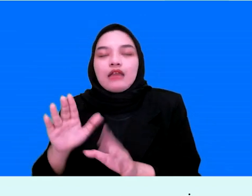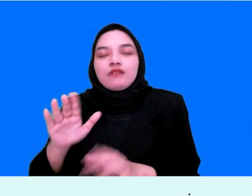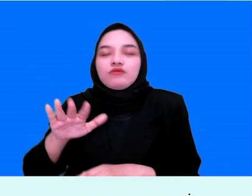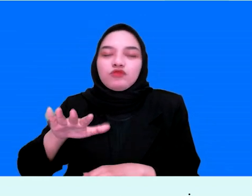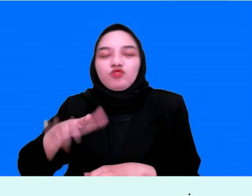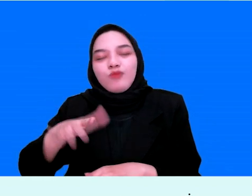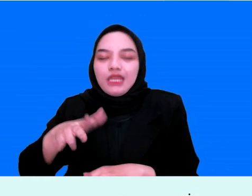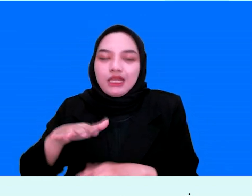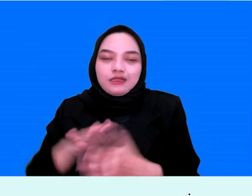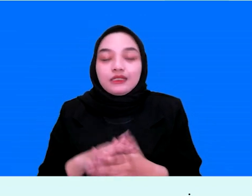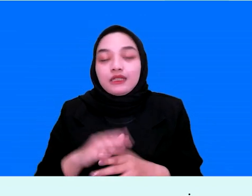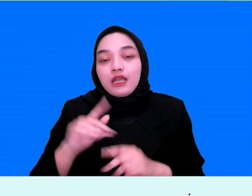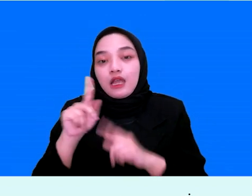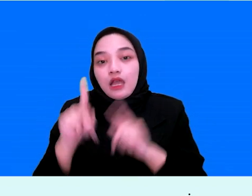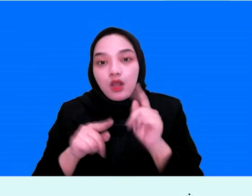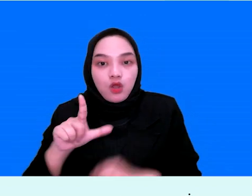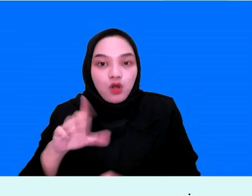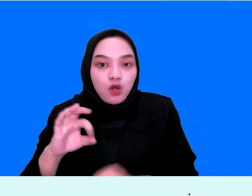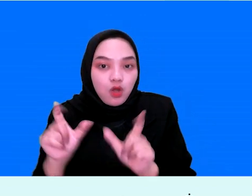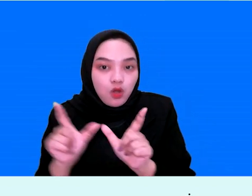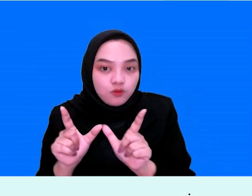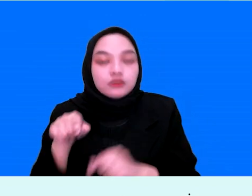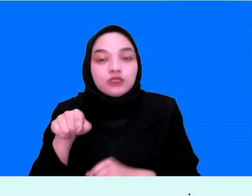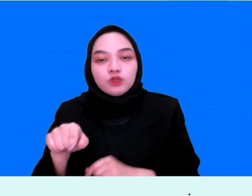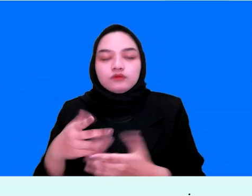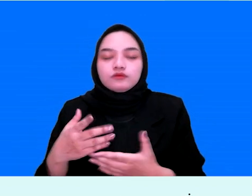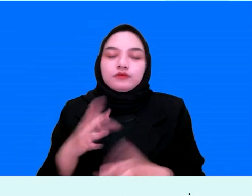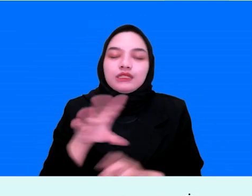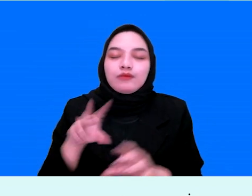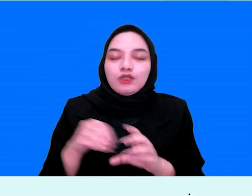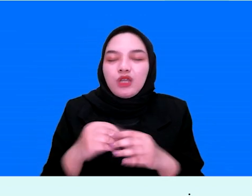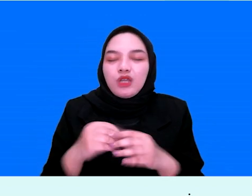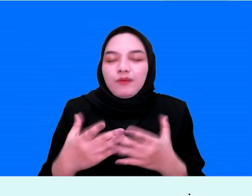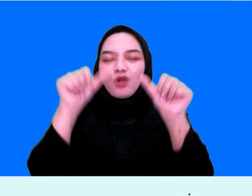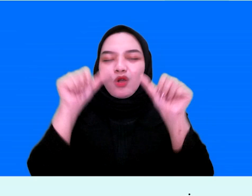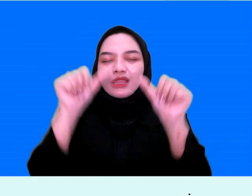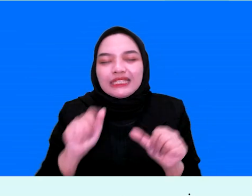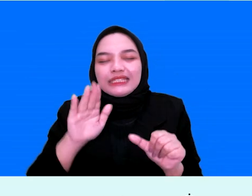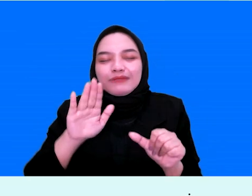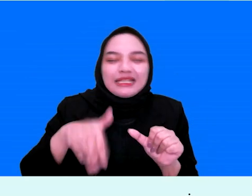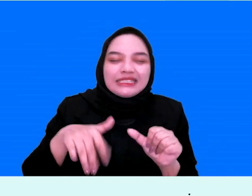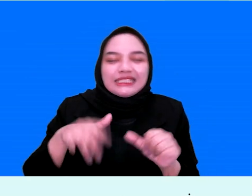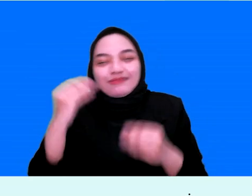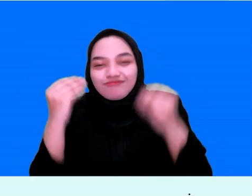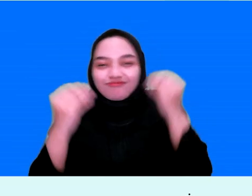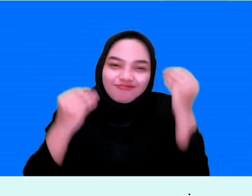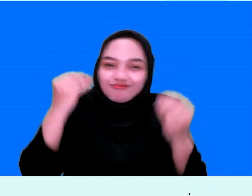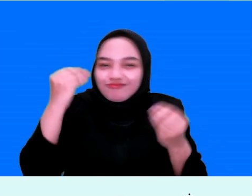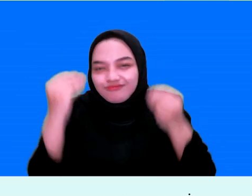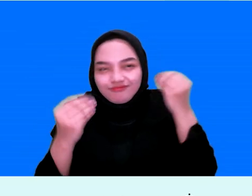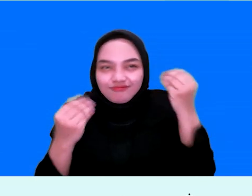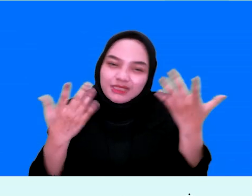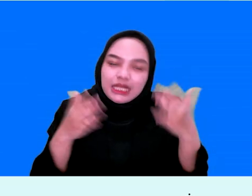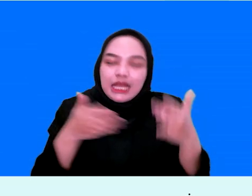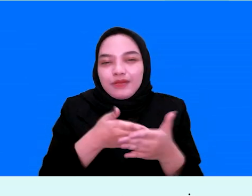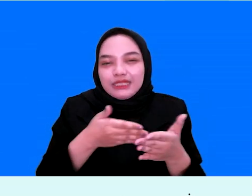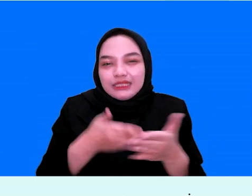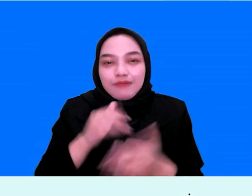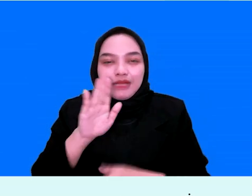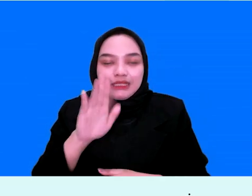yang low itu kontennya sedikit membingungkan. Nah, dan juga mungkin kendalanya masih di